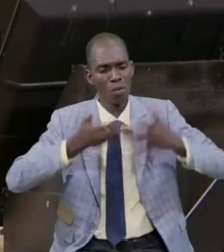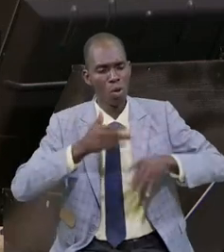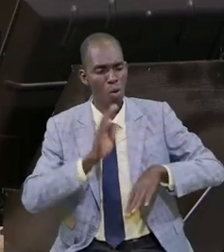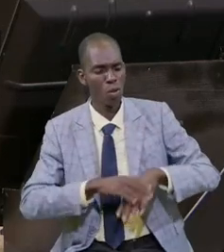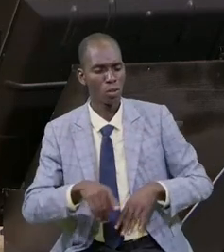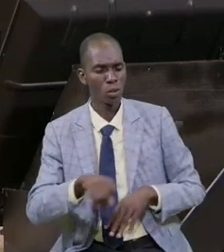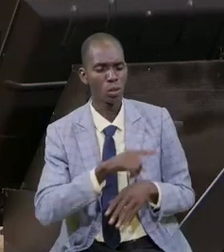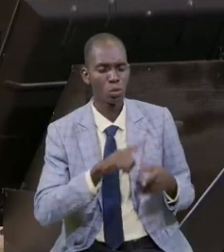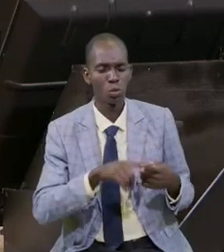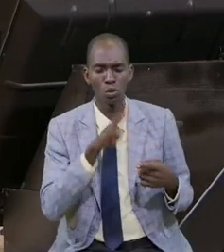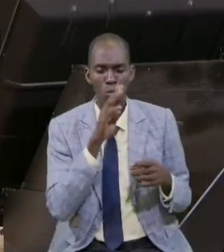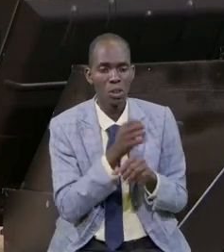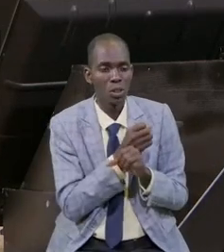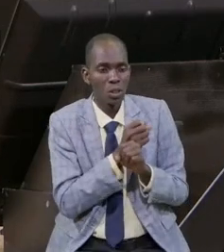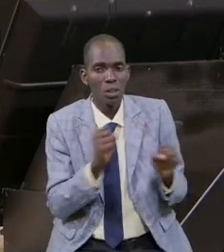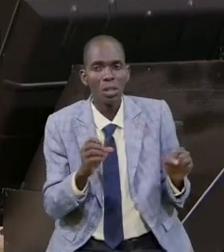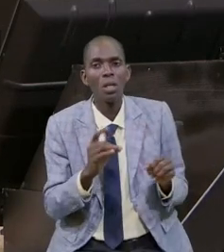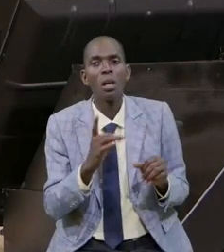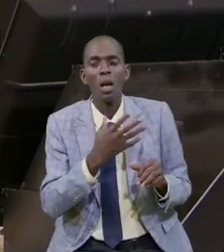amené dans le royaume, et ils